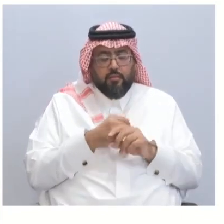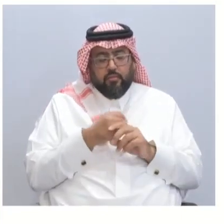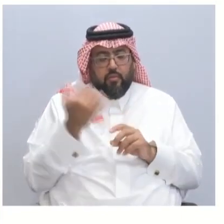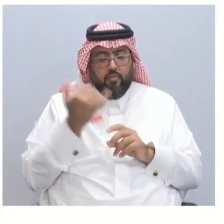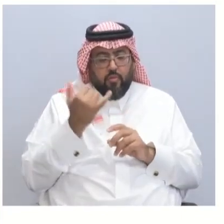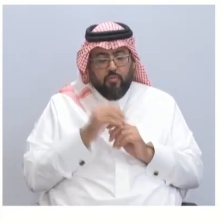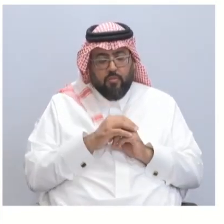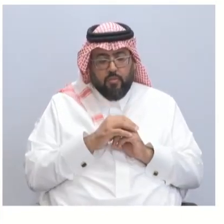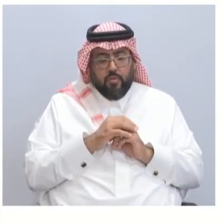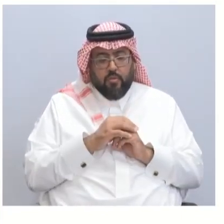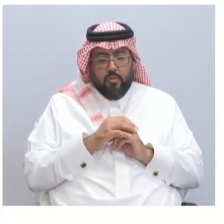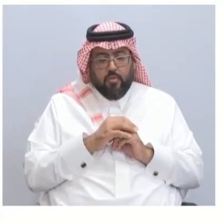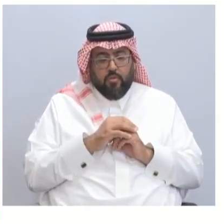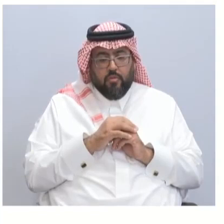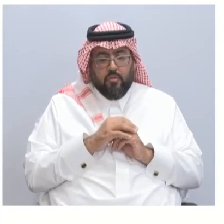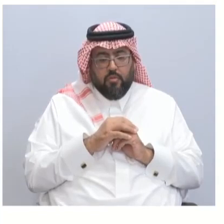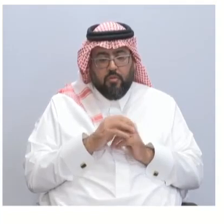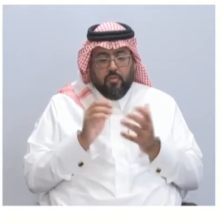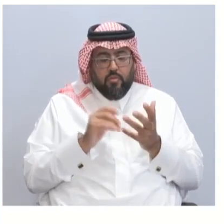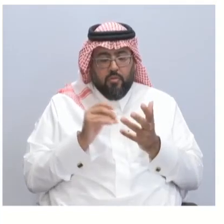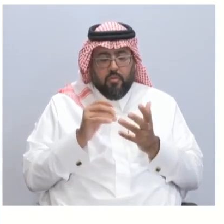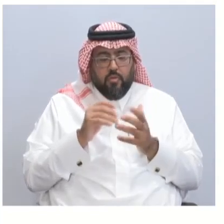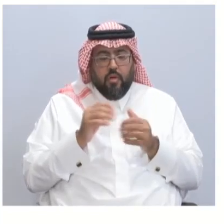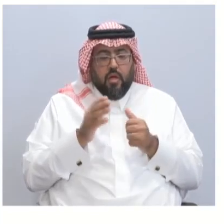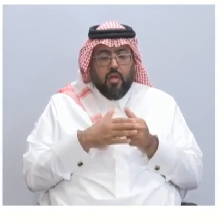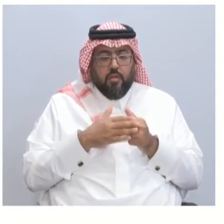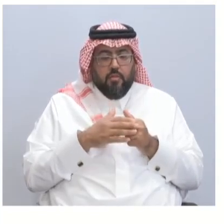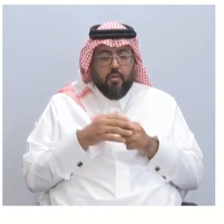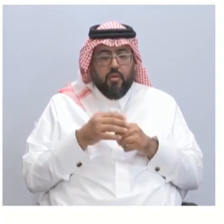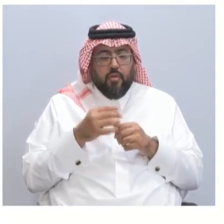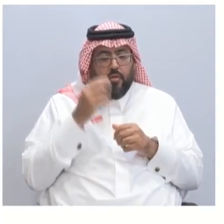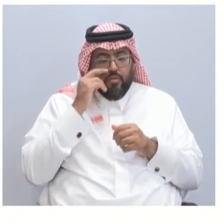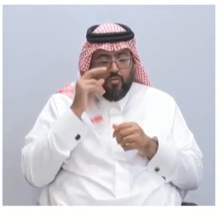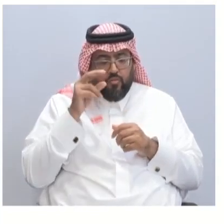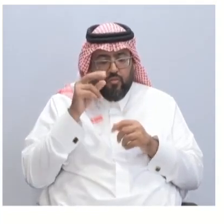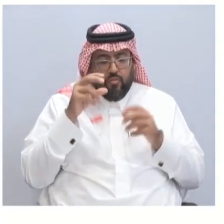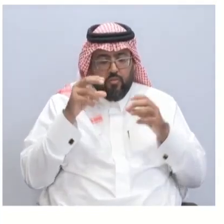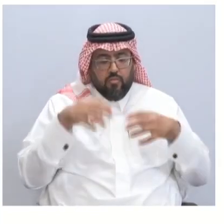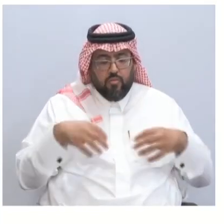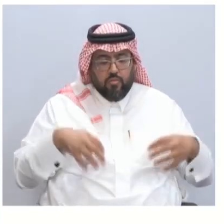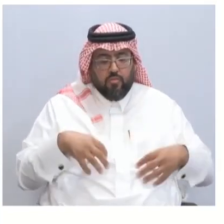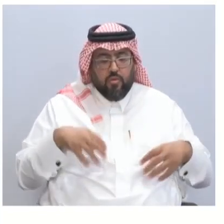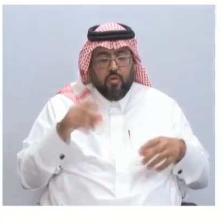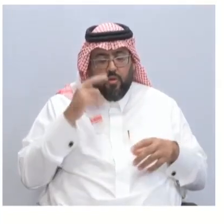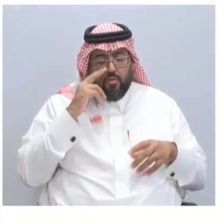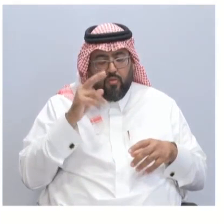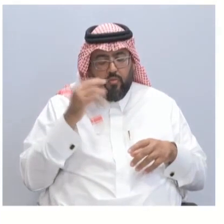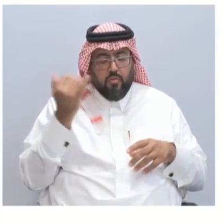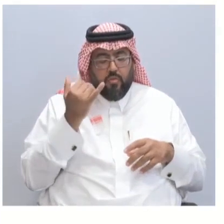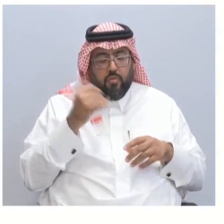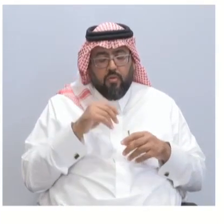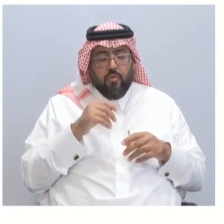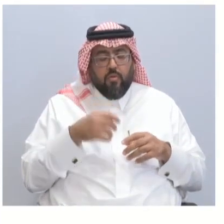من اهم الخطوات تقديم الخدمات البيطريه والعنايه بالحجر الصحي واللقاح